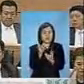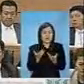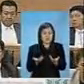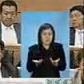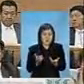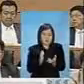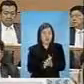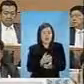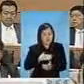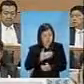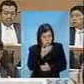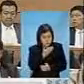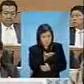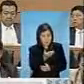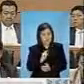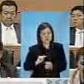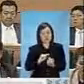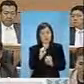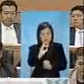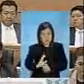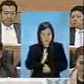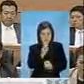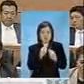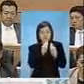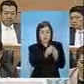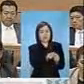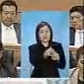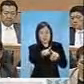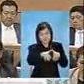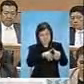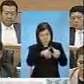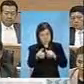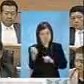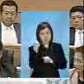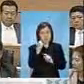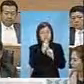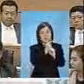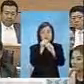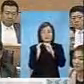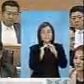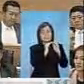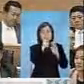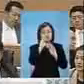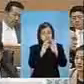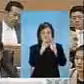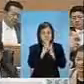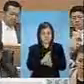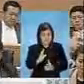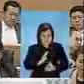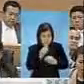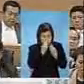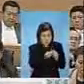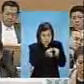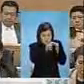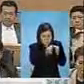ผมอยากเรียกร้องให้ท่านให้เกียรติกับประชาชนที่เขาเป็นเจ้าของอำนาจอธิปไตยด้วยให้ความเคารพกับการตัดสิน